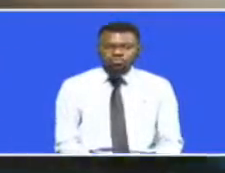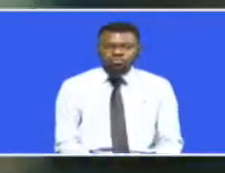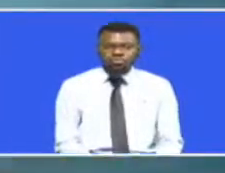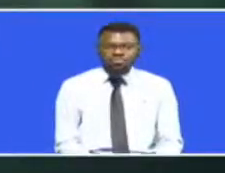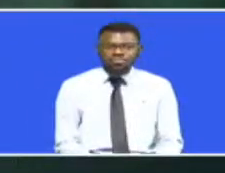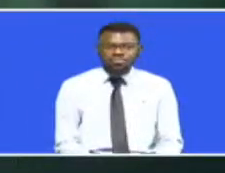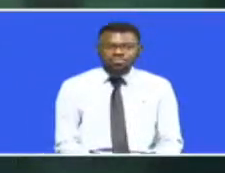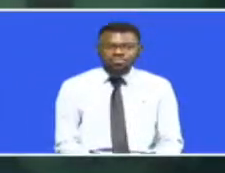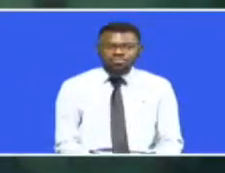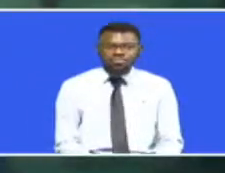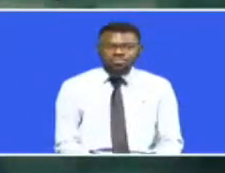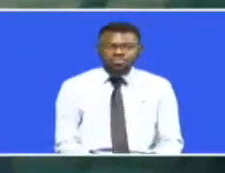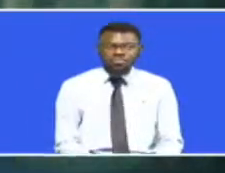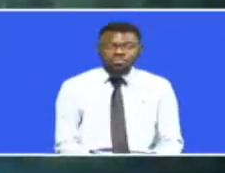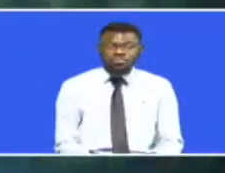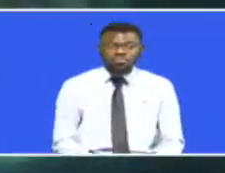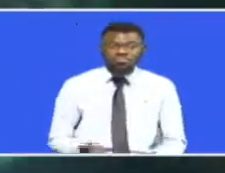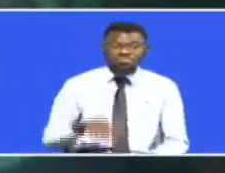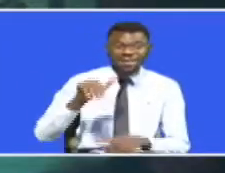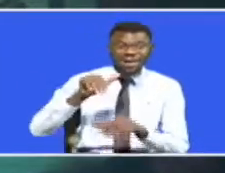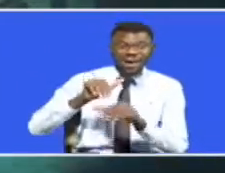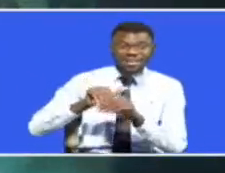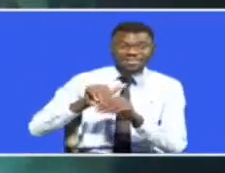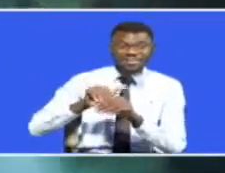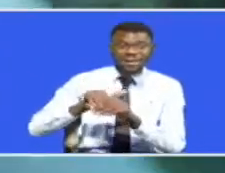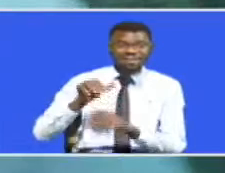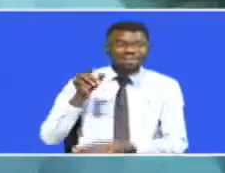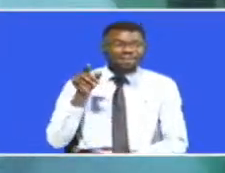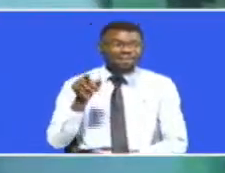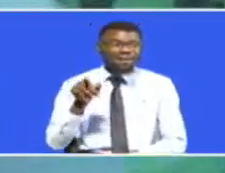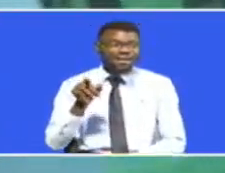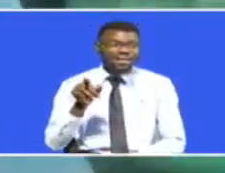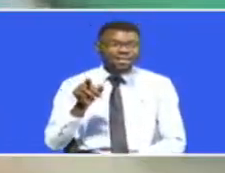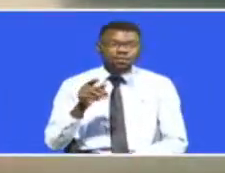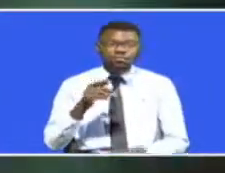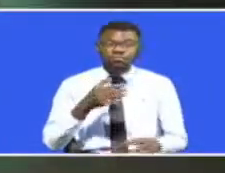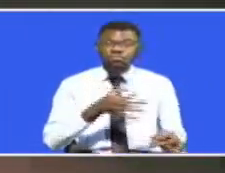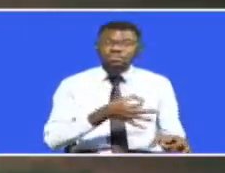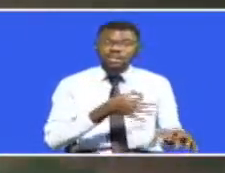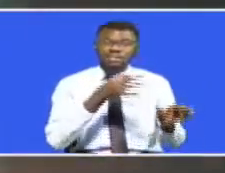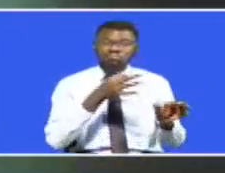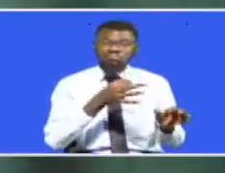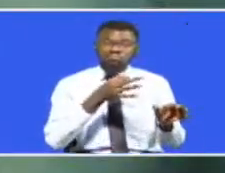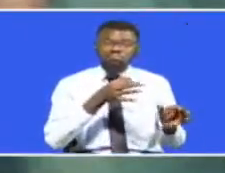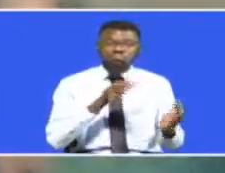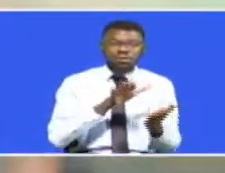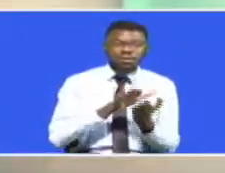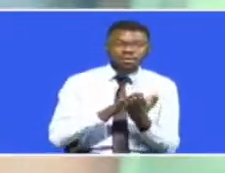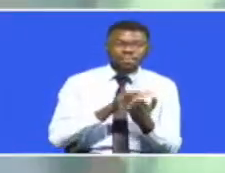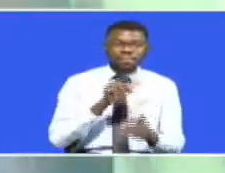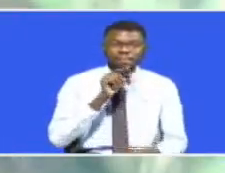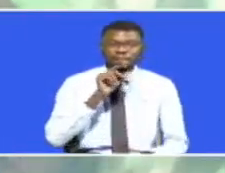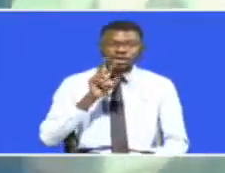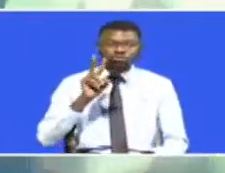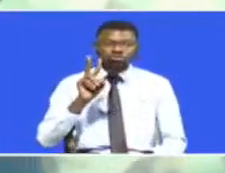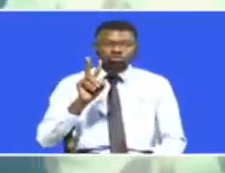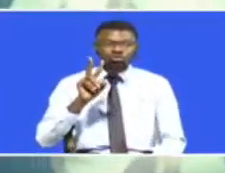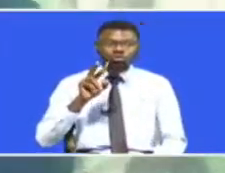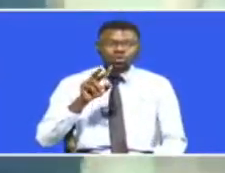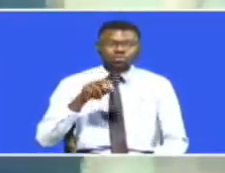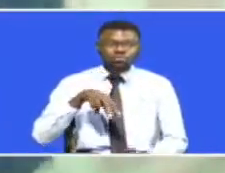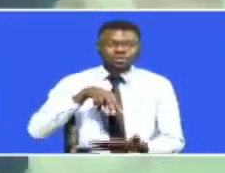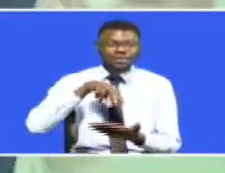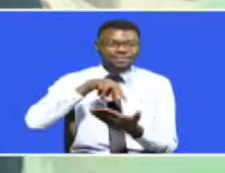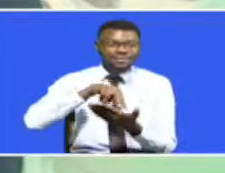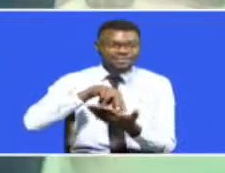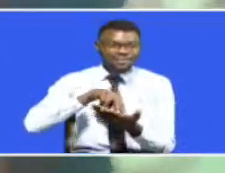Inside the main store where ready alcohol is stored, Two men are on a standby to receive